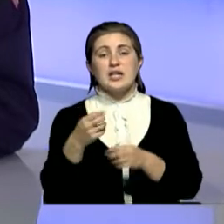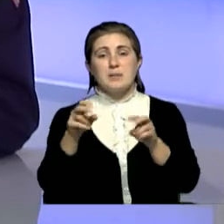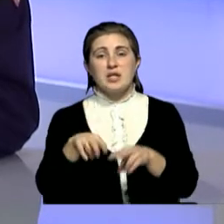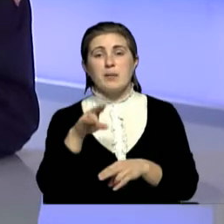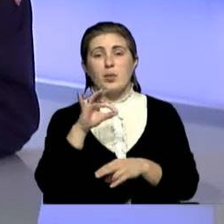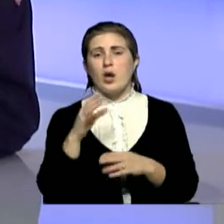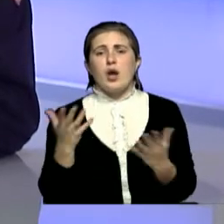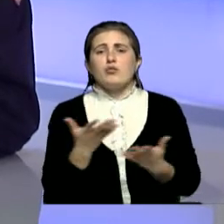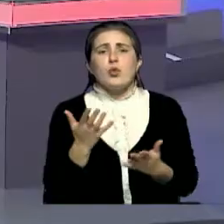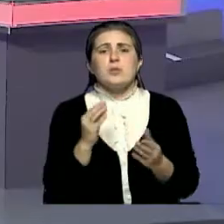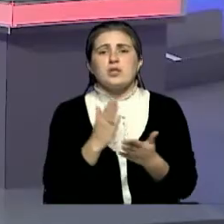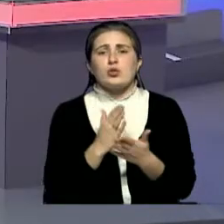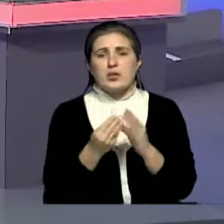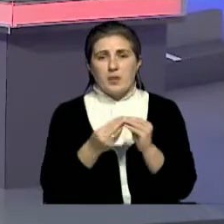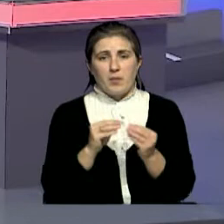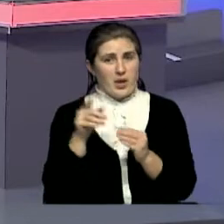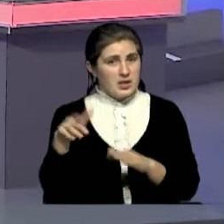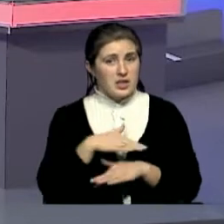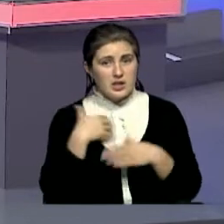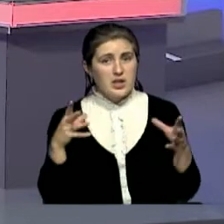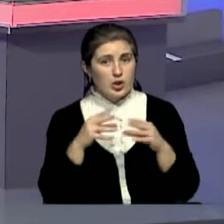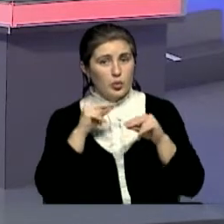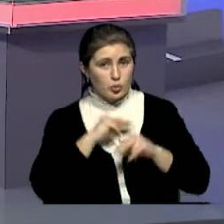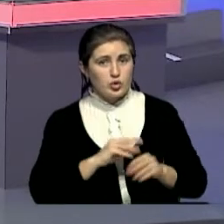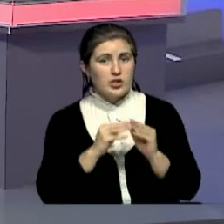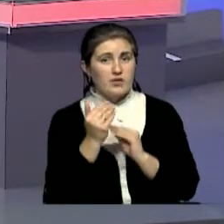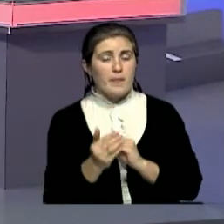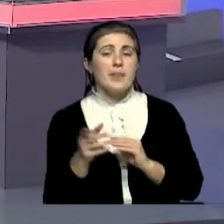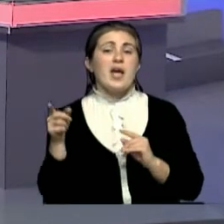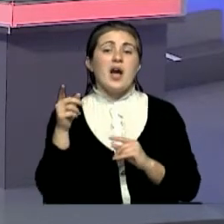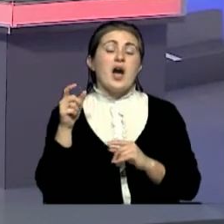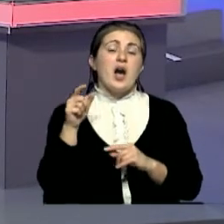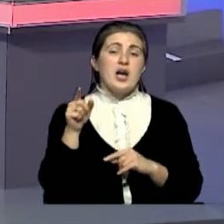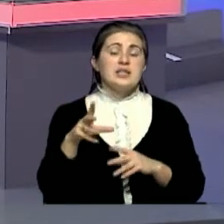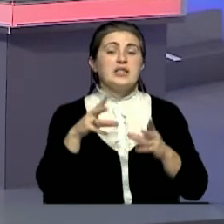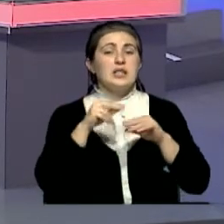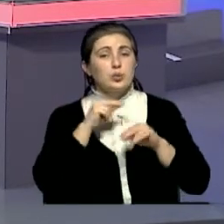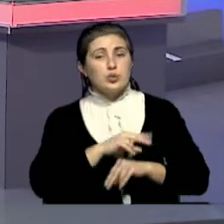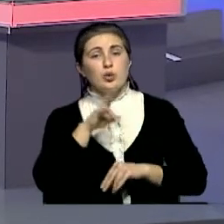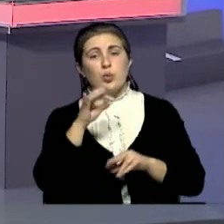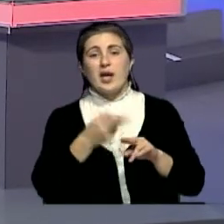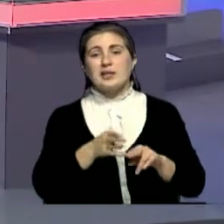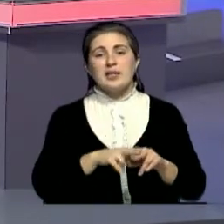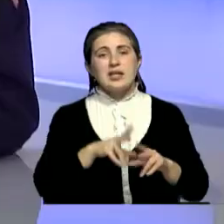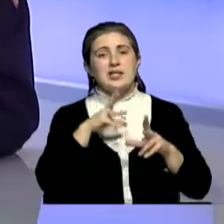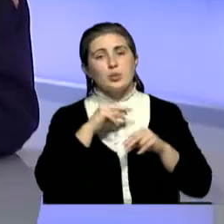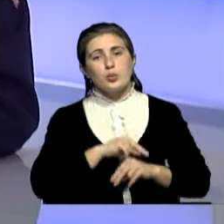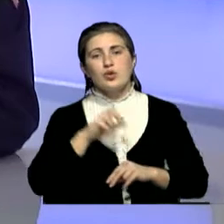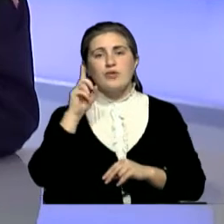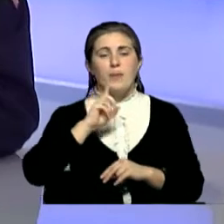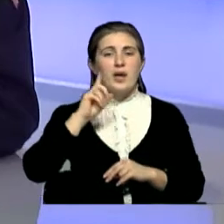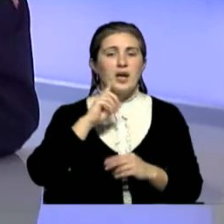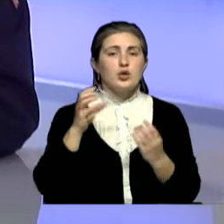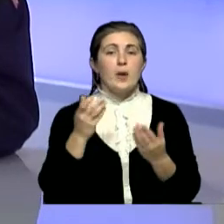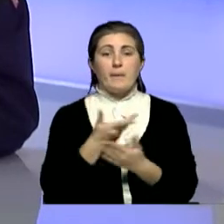чем заключается проблема? Они не хотят сотрудничать с вами? Ну, они сотрудничают, но это сотрудничество, ну, пока вот